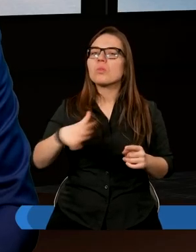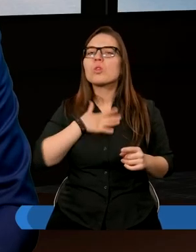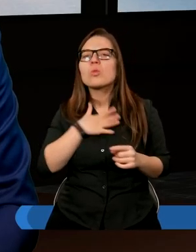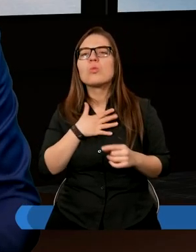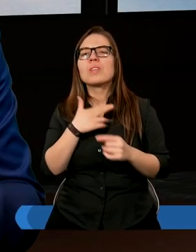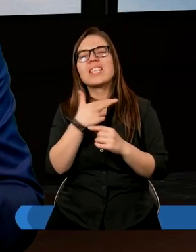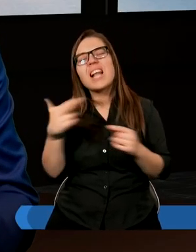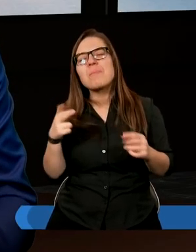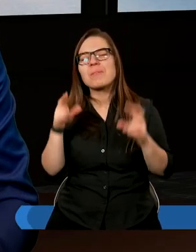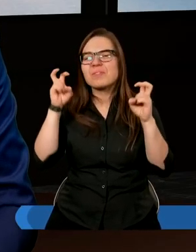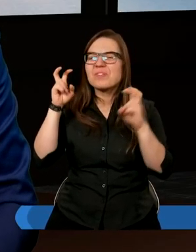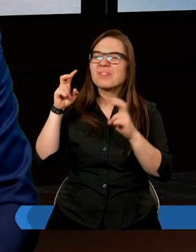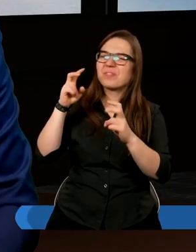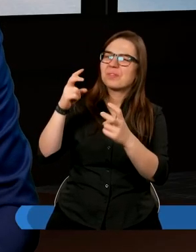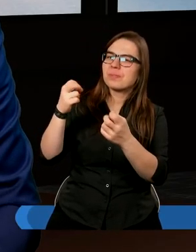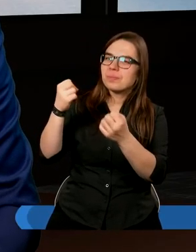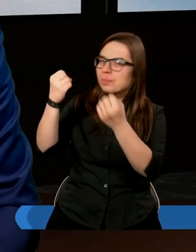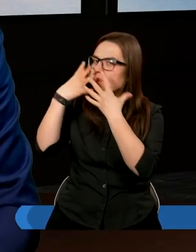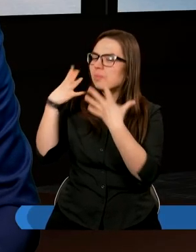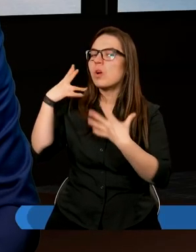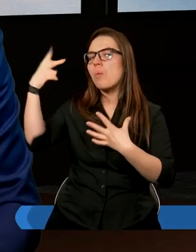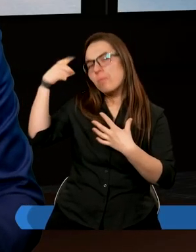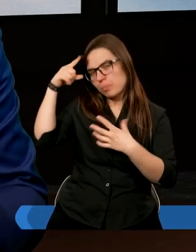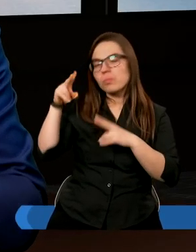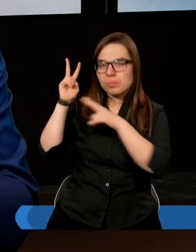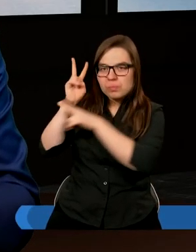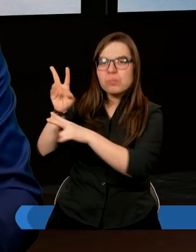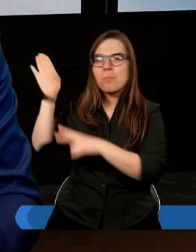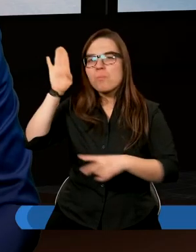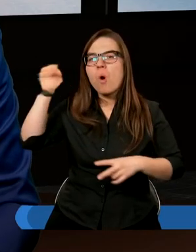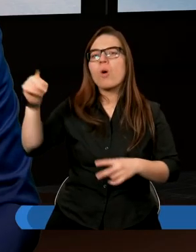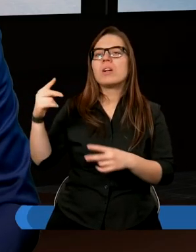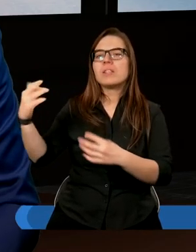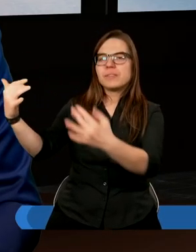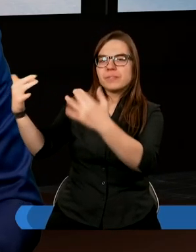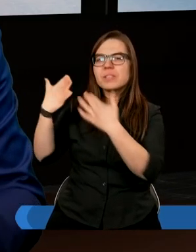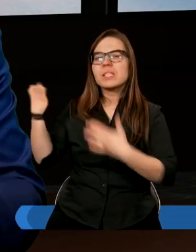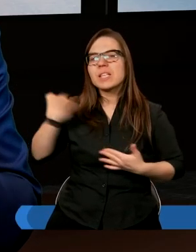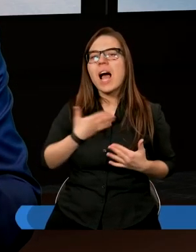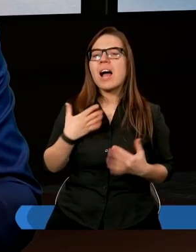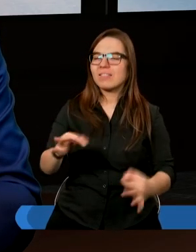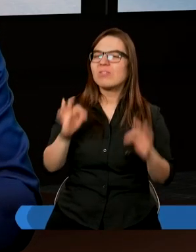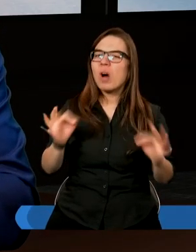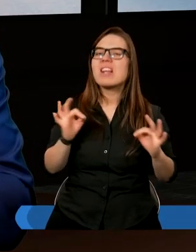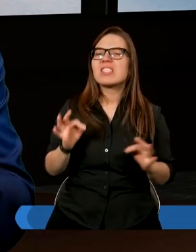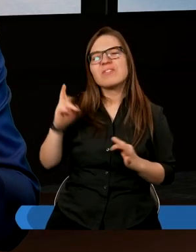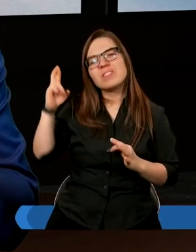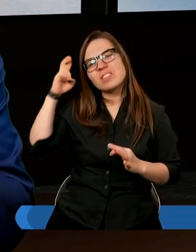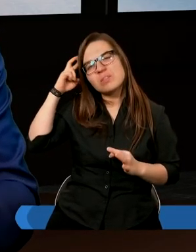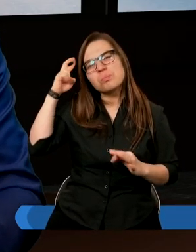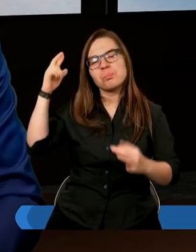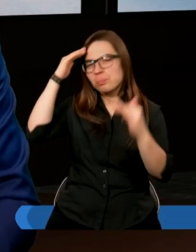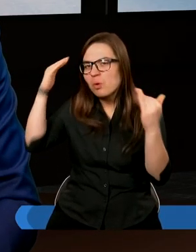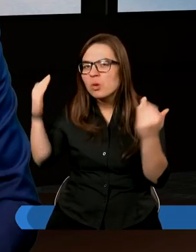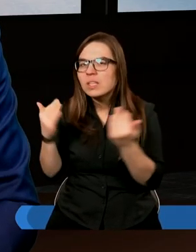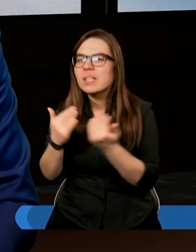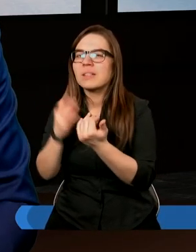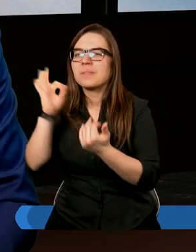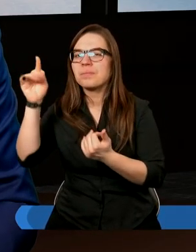tłumaczyć i wyjaśnić. Więc my sobie możemy tłumaczyć na własny sposób, według naszej logiki, według naszego poznania,